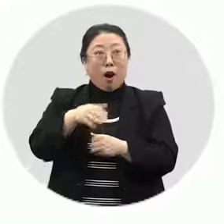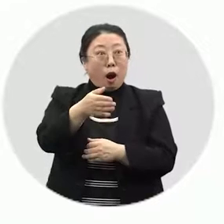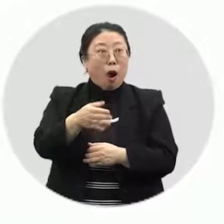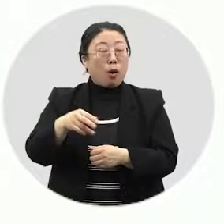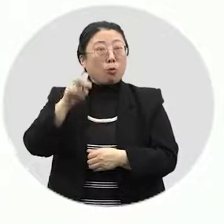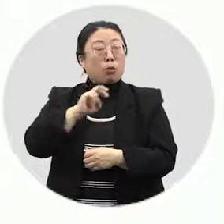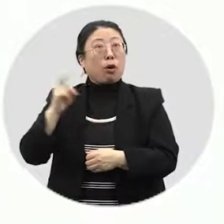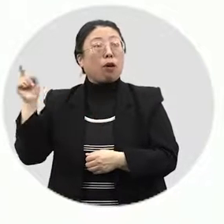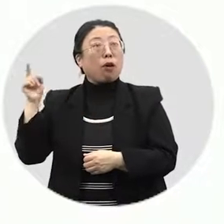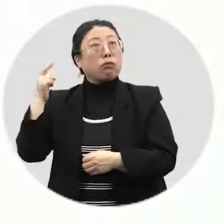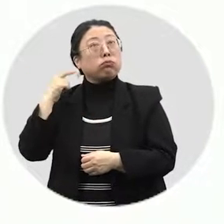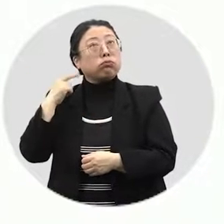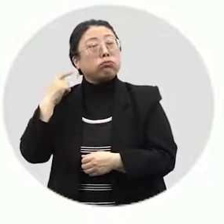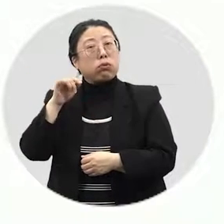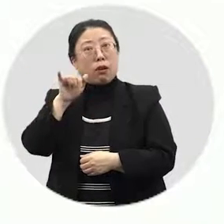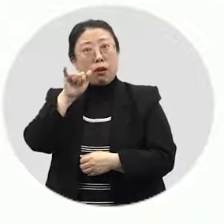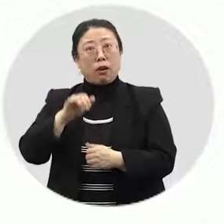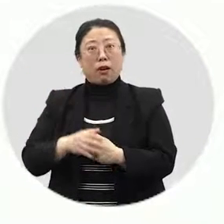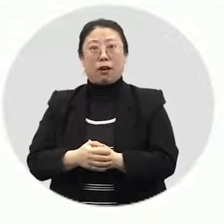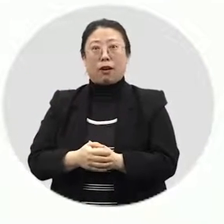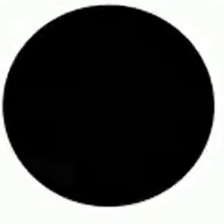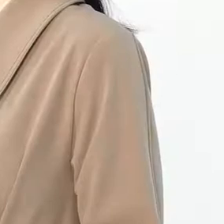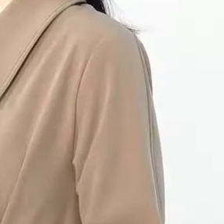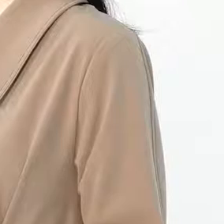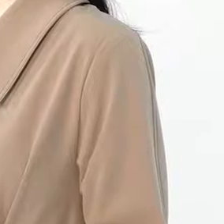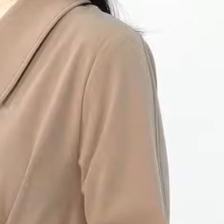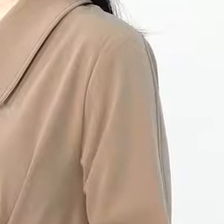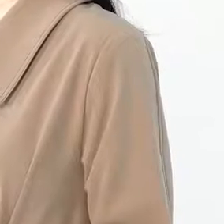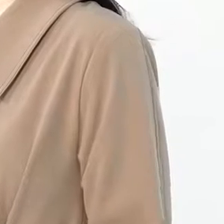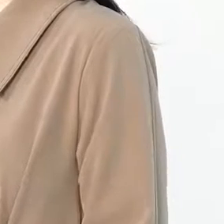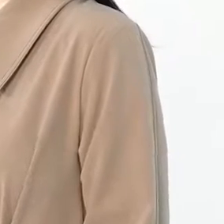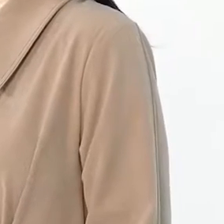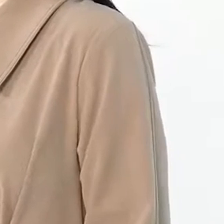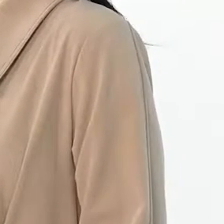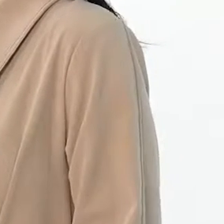선생님 어디선가 노래 소리가 들려요